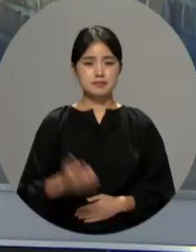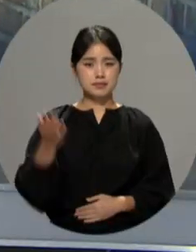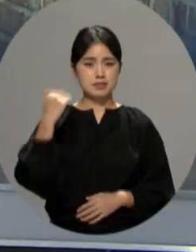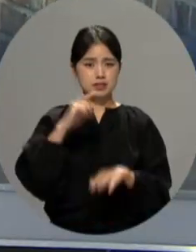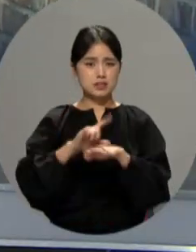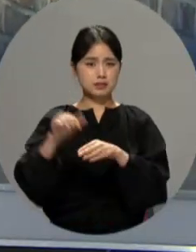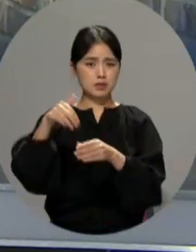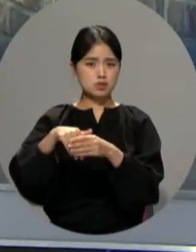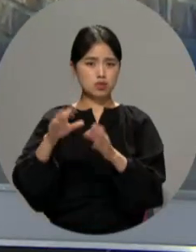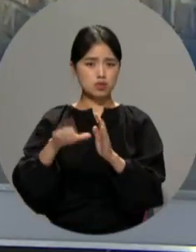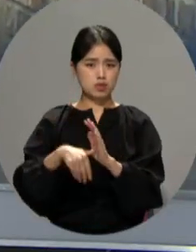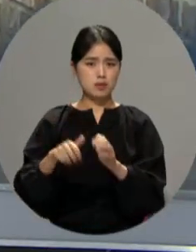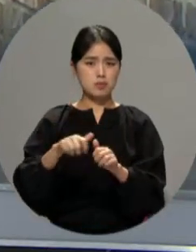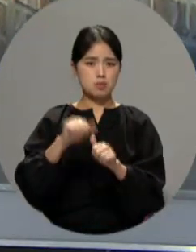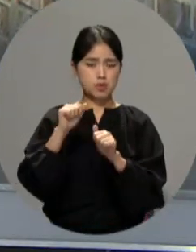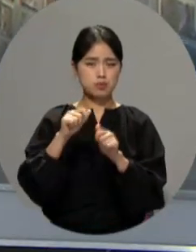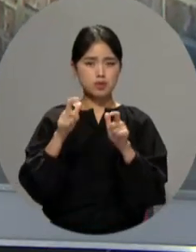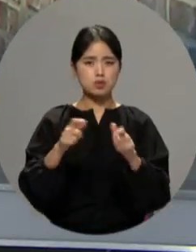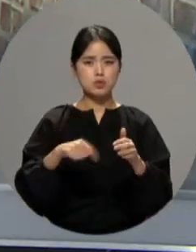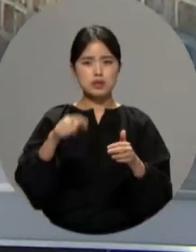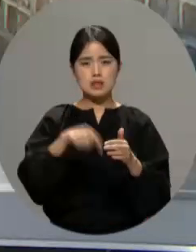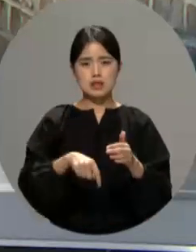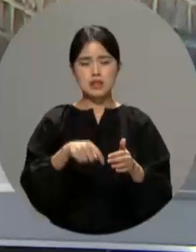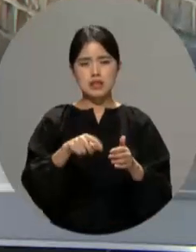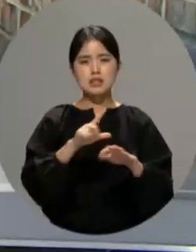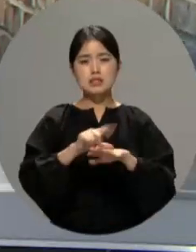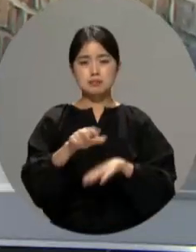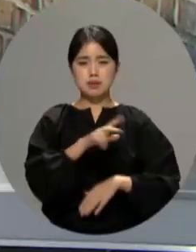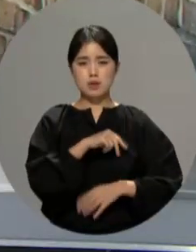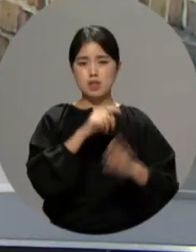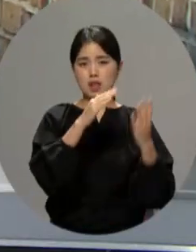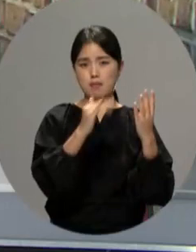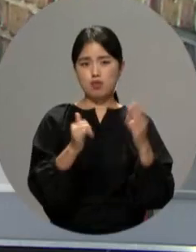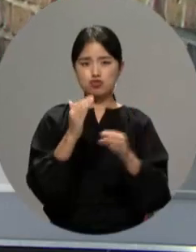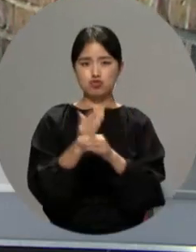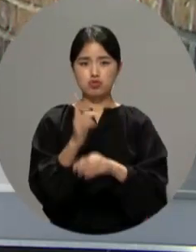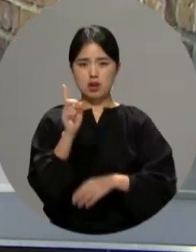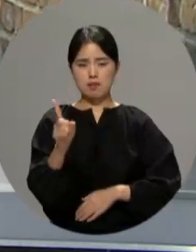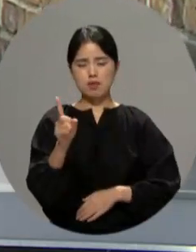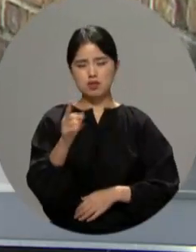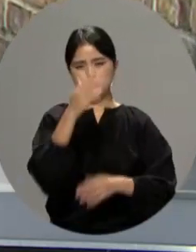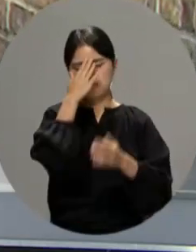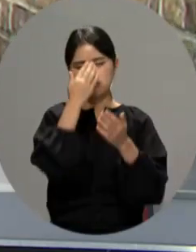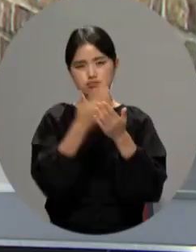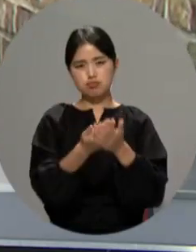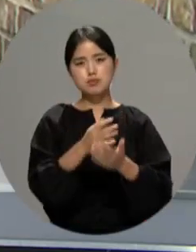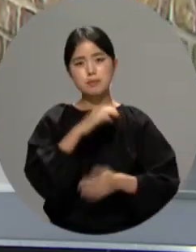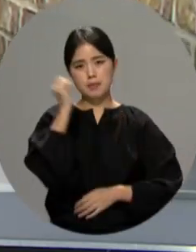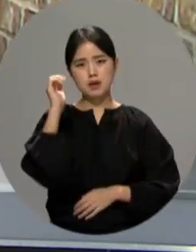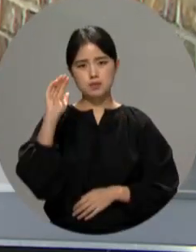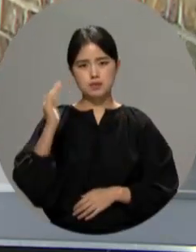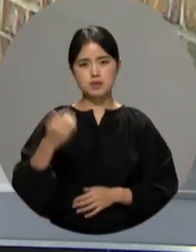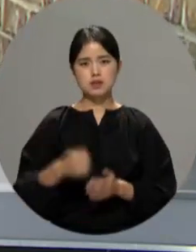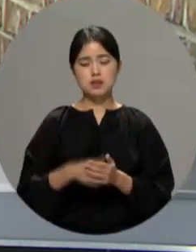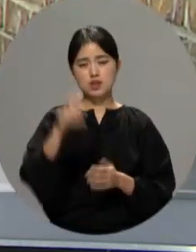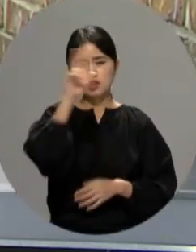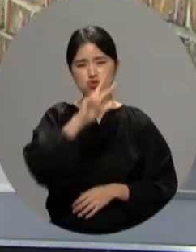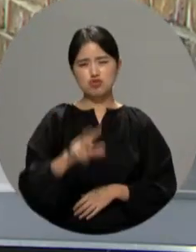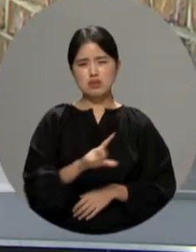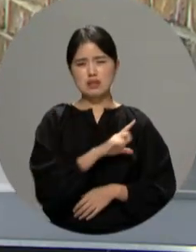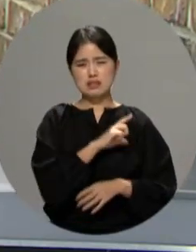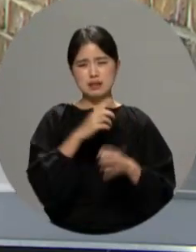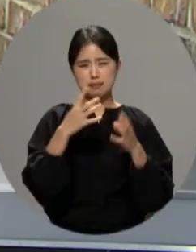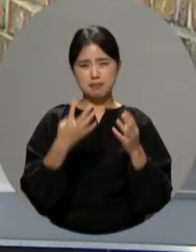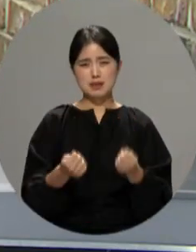지난 지방선거에서 뽑힌 도내 지방의원 4명 중 1명은 무혈 입성한 무투표 당선자입니다. 전국에서 가장